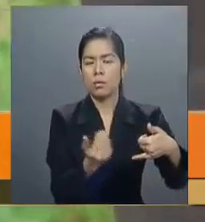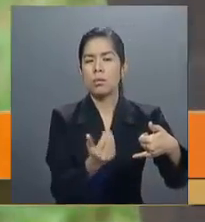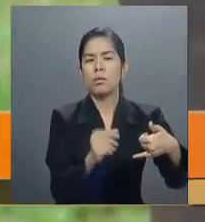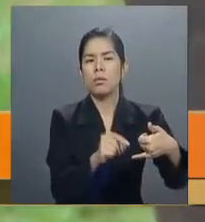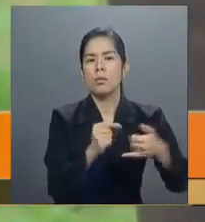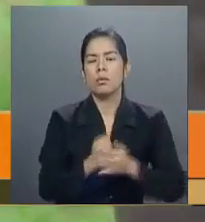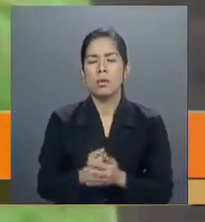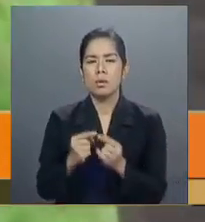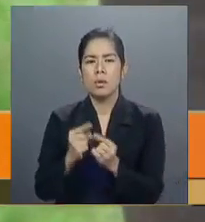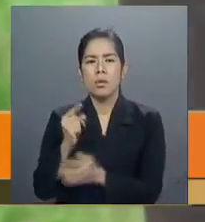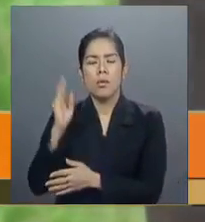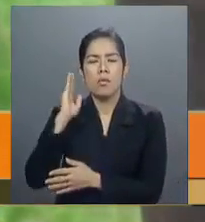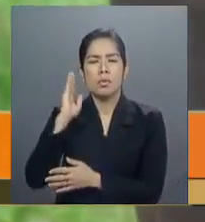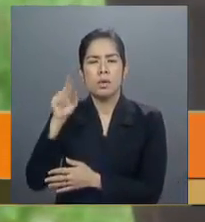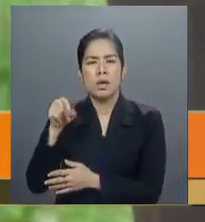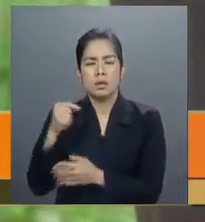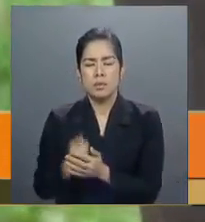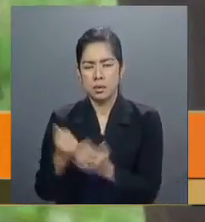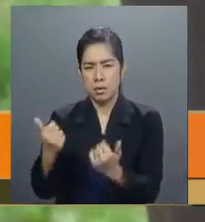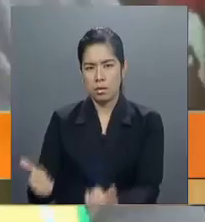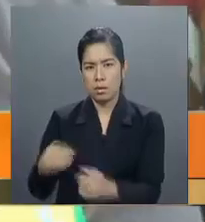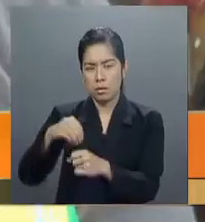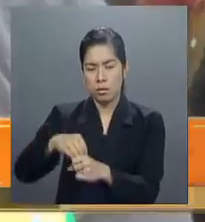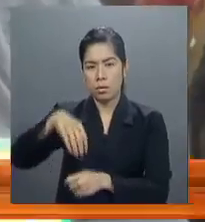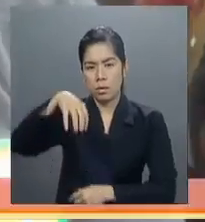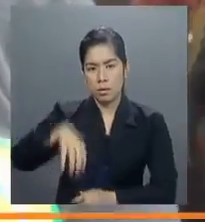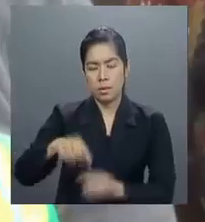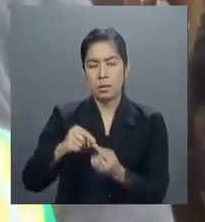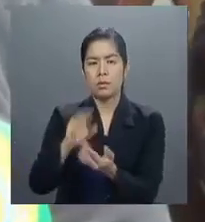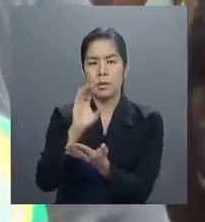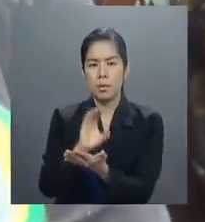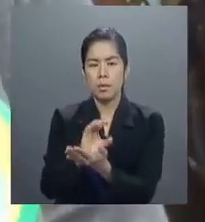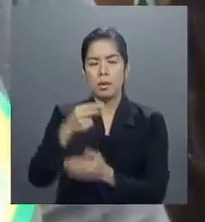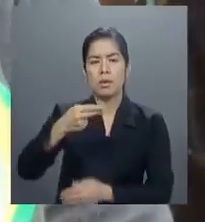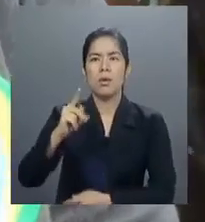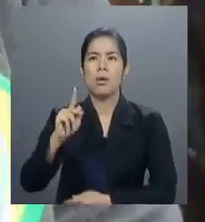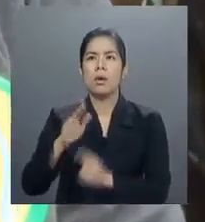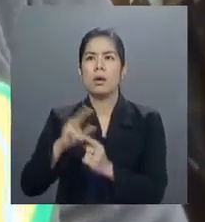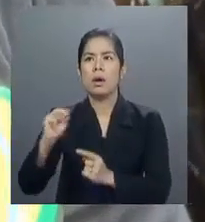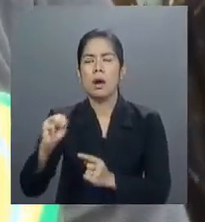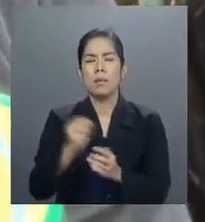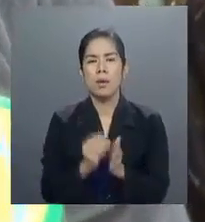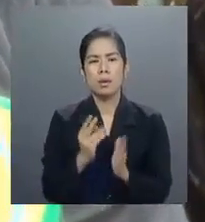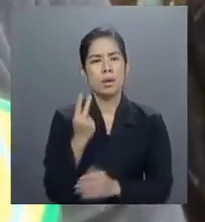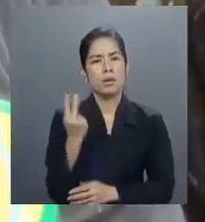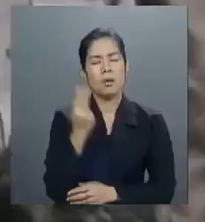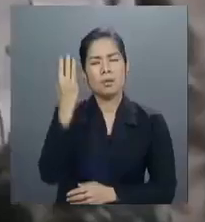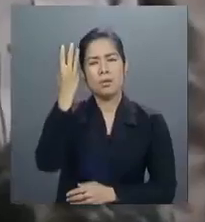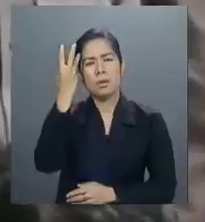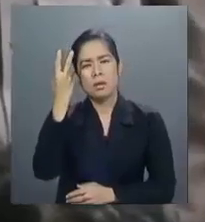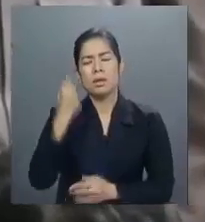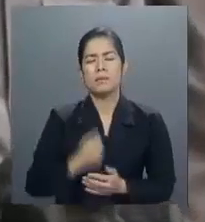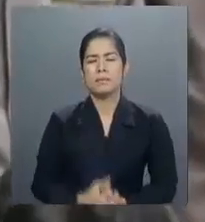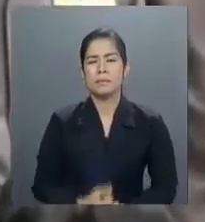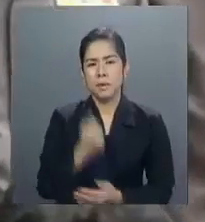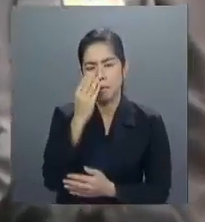วมกันทำร้ายยังถูกควบคุมตัวที่สถานีตำรวจภูธรหนองขามทั้งคู่มีอาการเครียดทางเจ้าหน้าที่ต้องดูแลอย่างใกล้ชิด